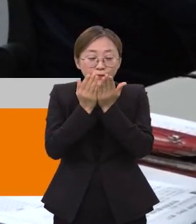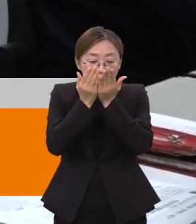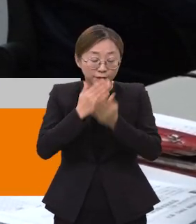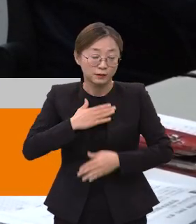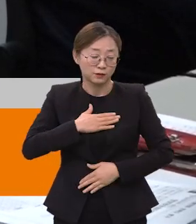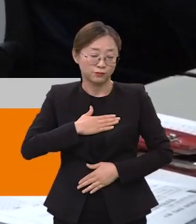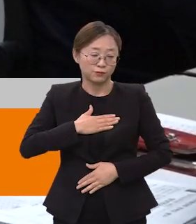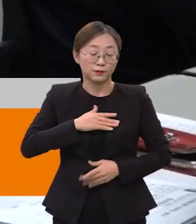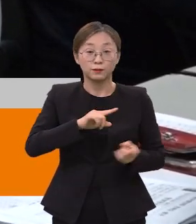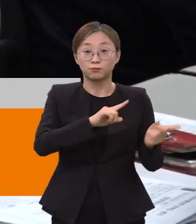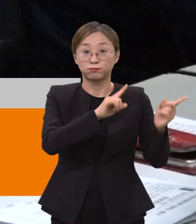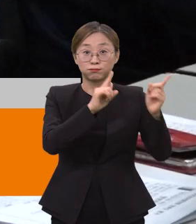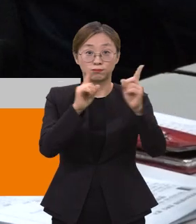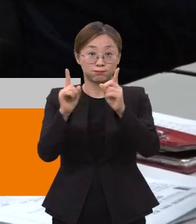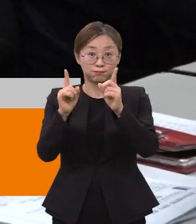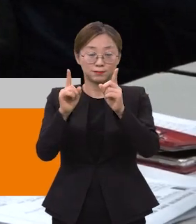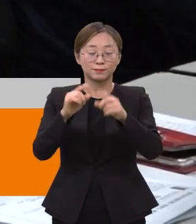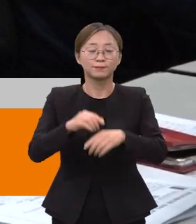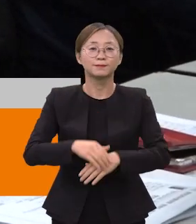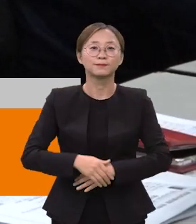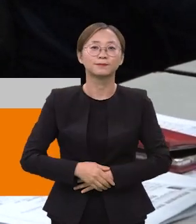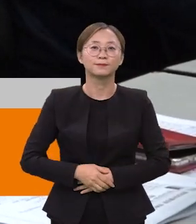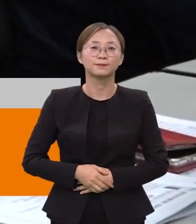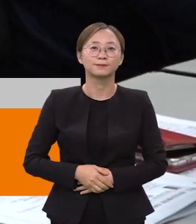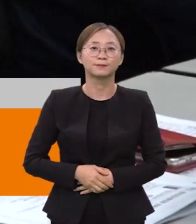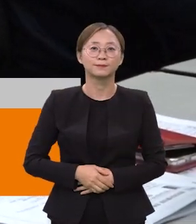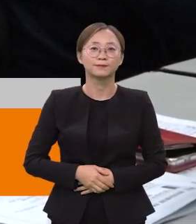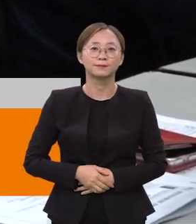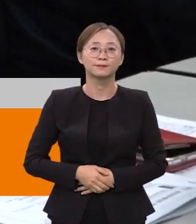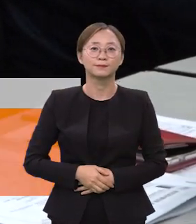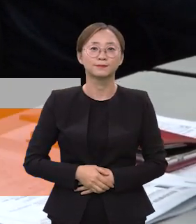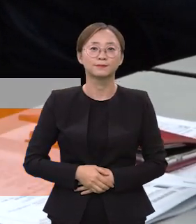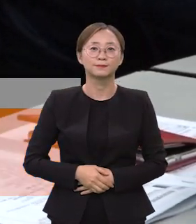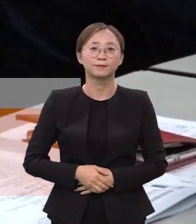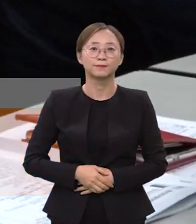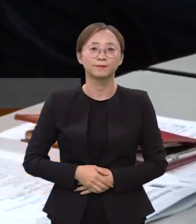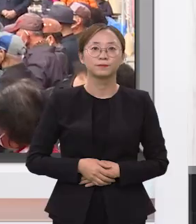강사의 아로마테라피 감정 코칭이 이어졌습니다.